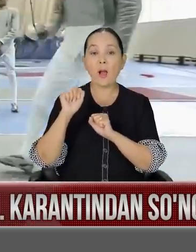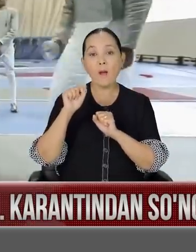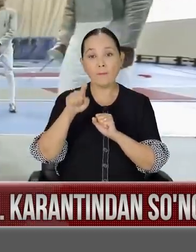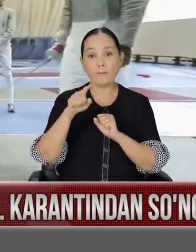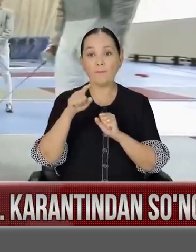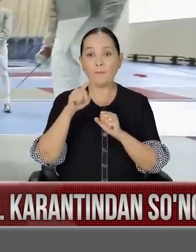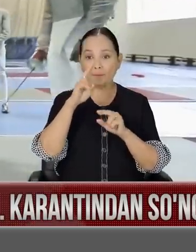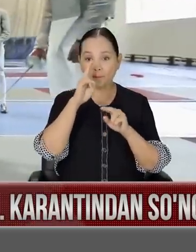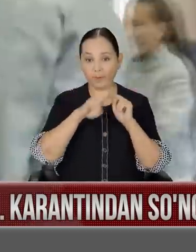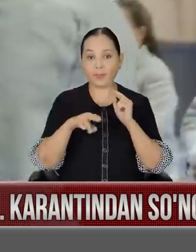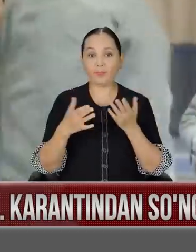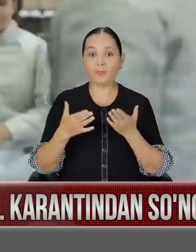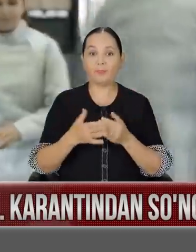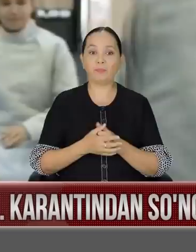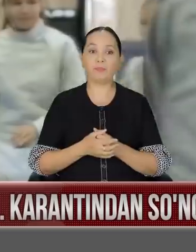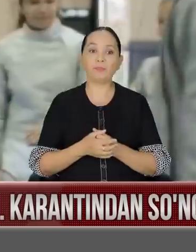Пропустил.